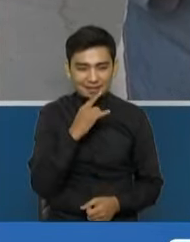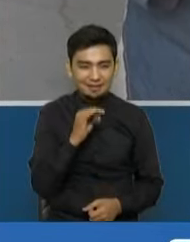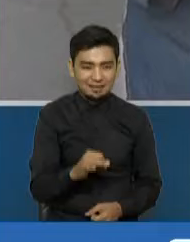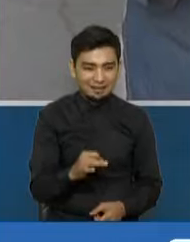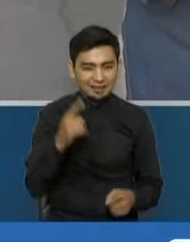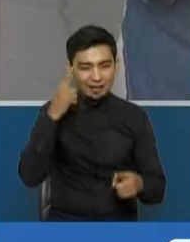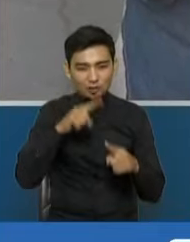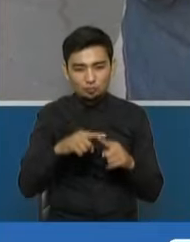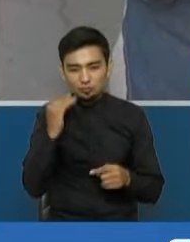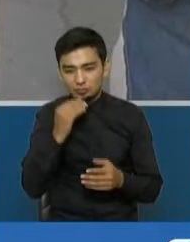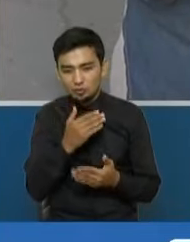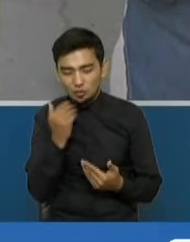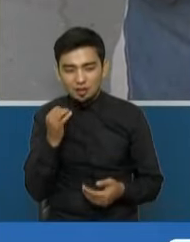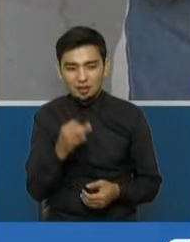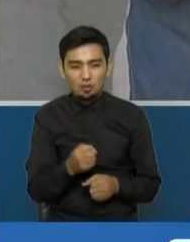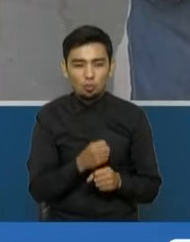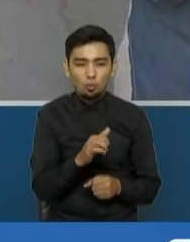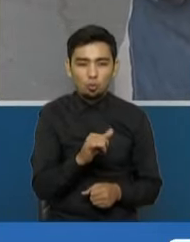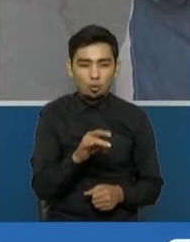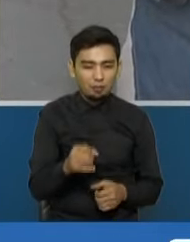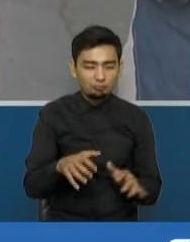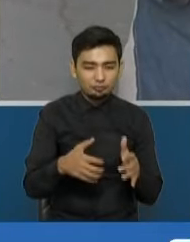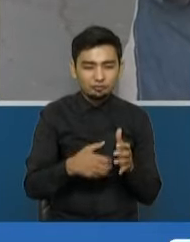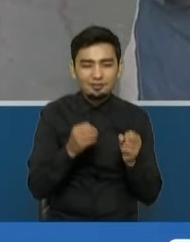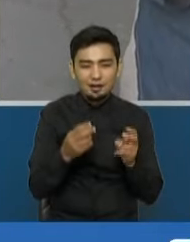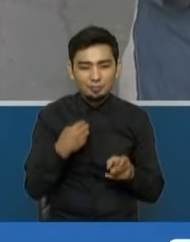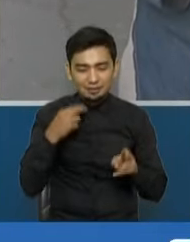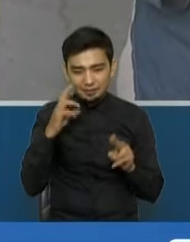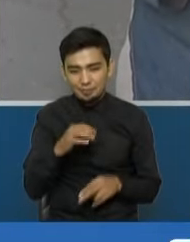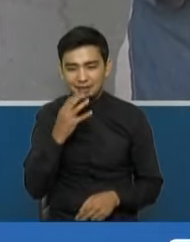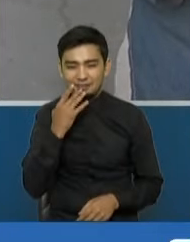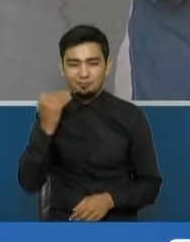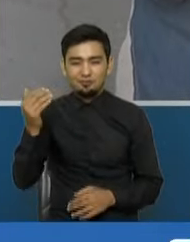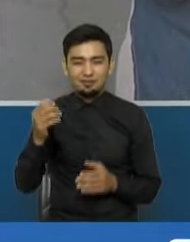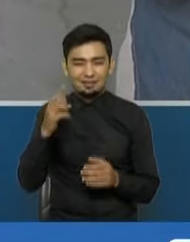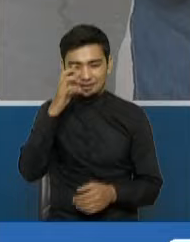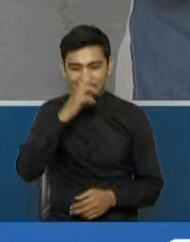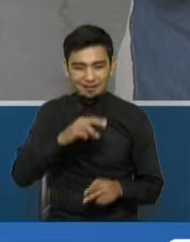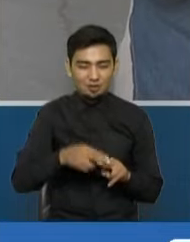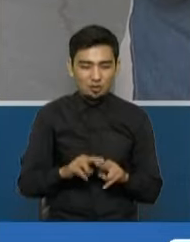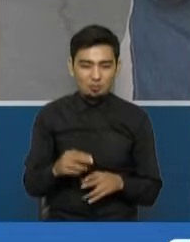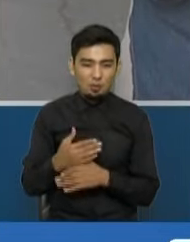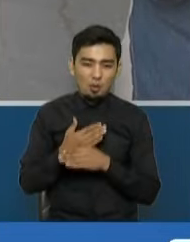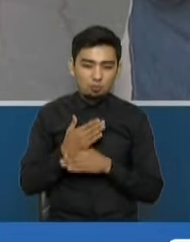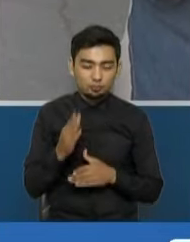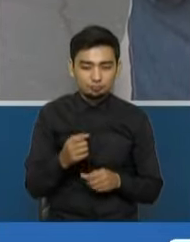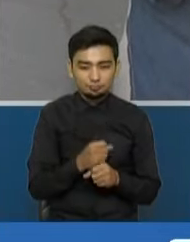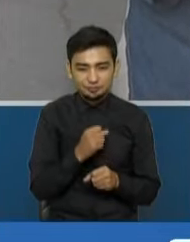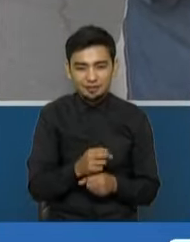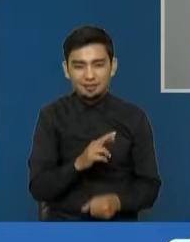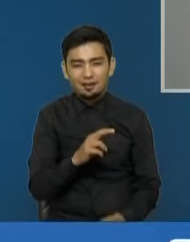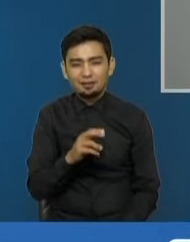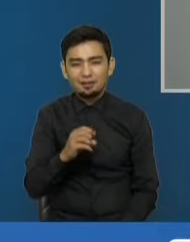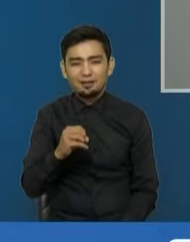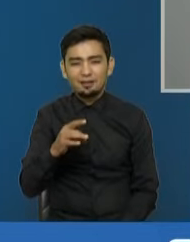обладает технологией обогащения урана, поэтому придется обращаться к зарубежным странам так называемого ядерного